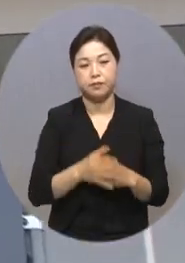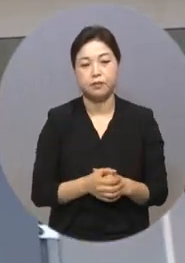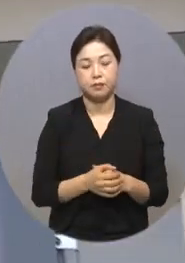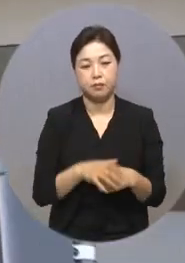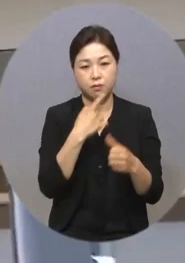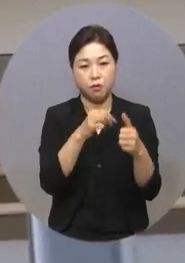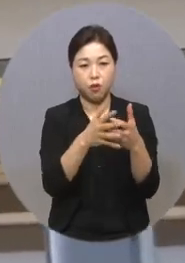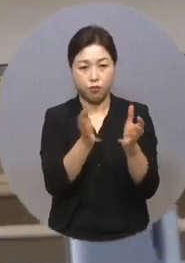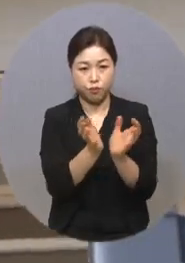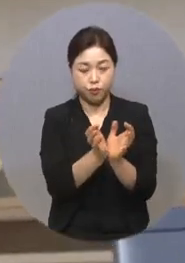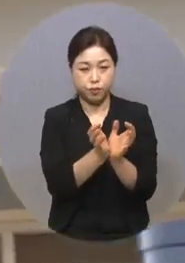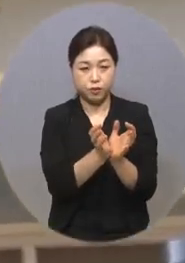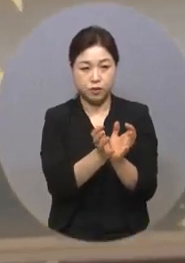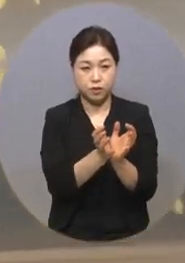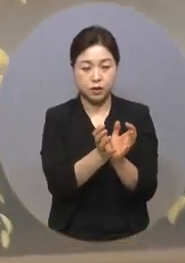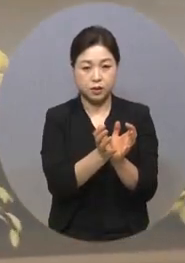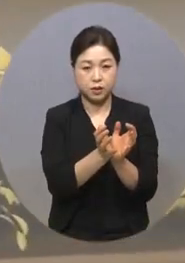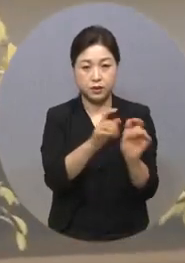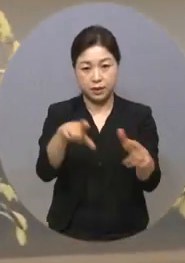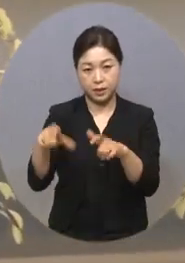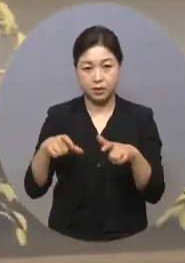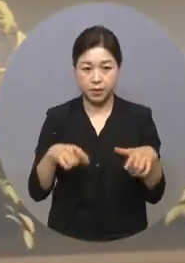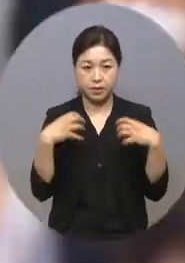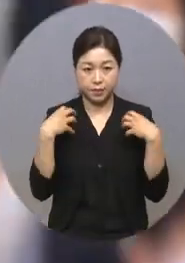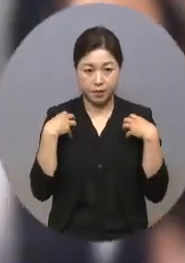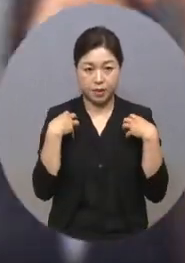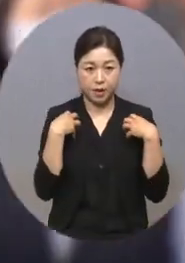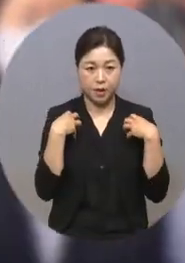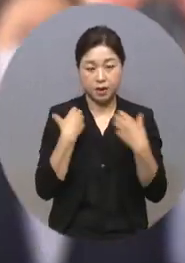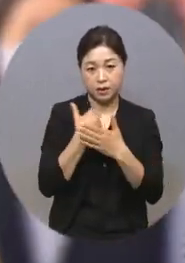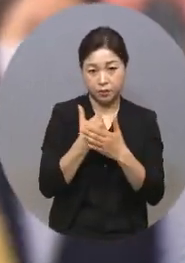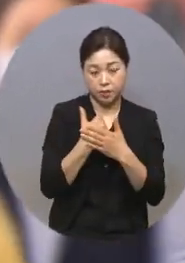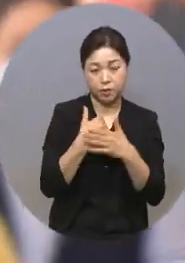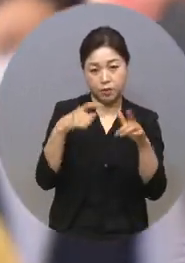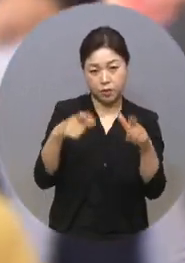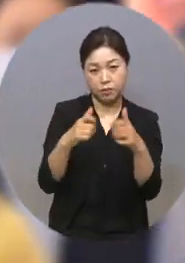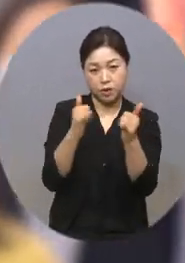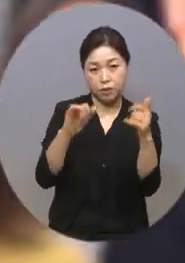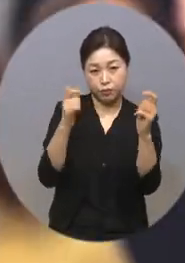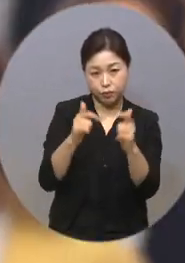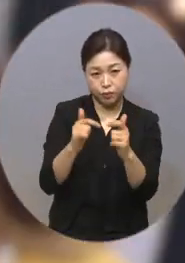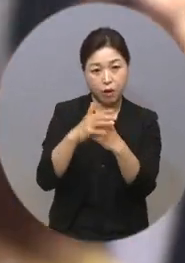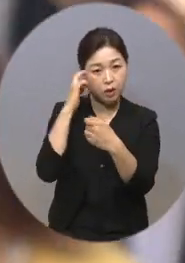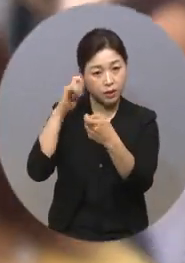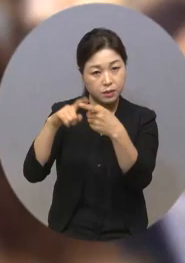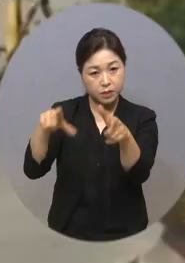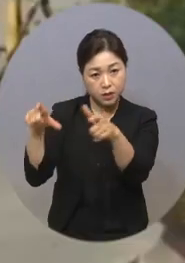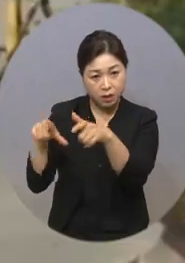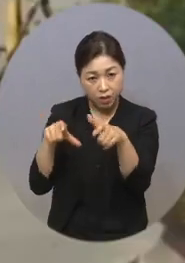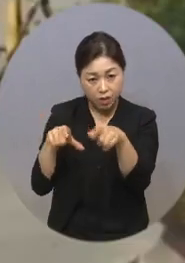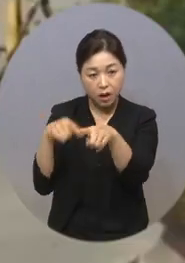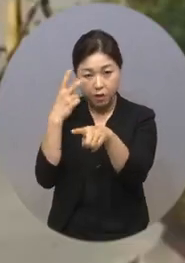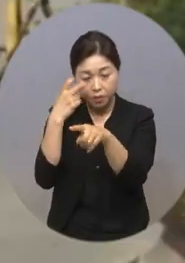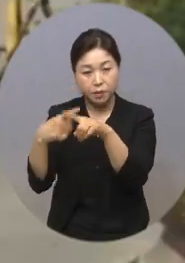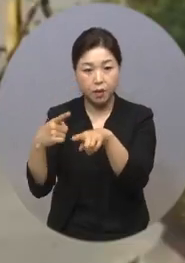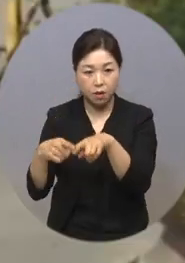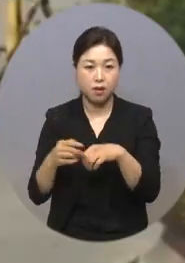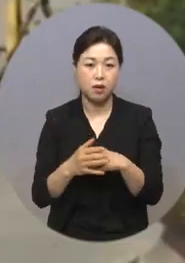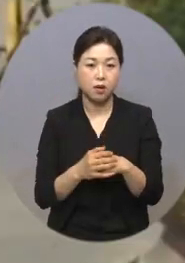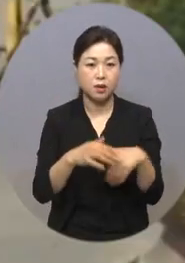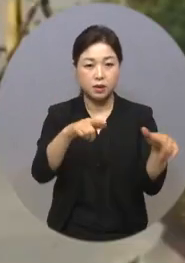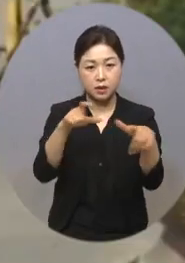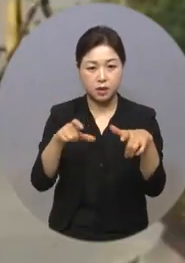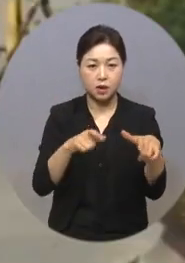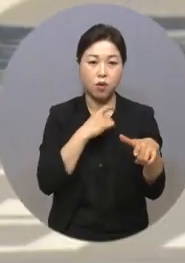교육부는 앞서지 박제형 정 의지와 인구감소 관심 지역에 대한 정성 평가와 함께 지역 수요에 기반한